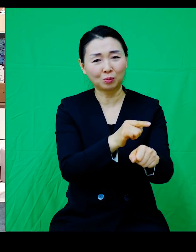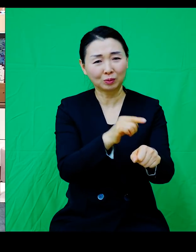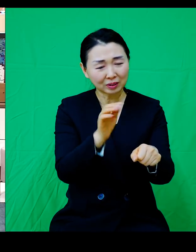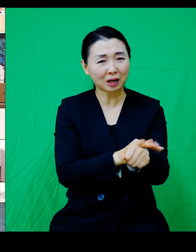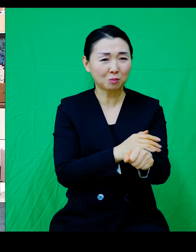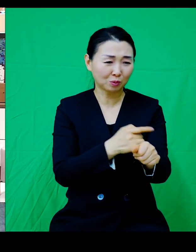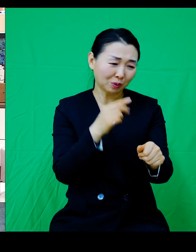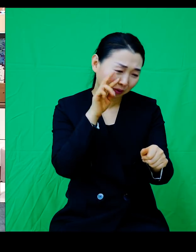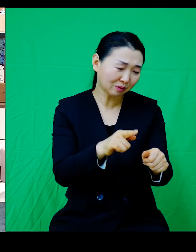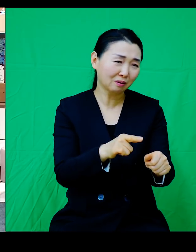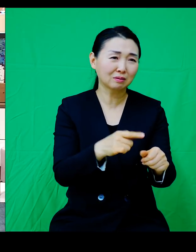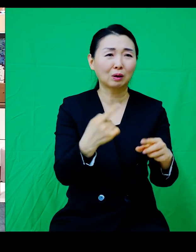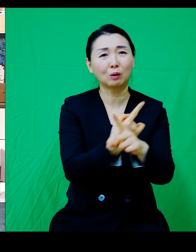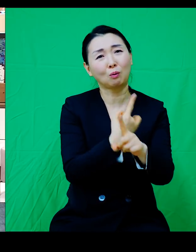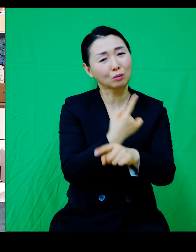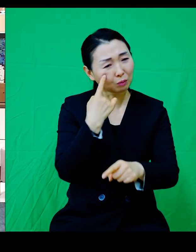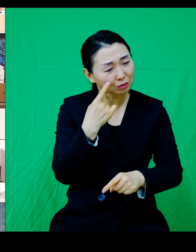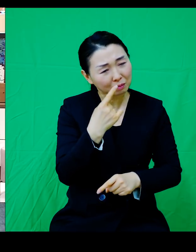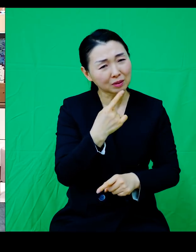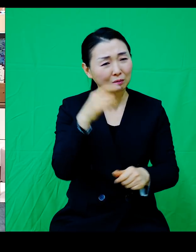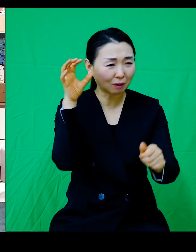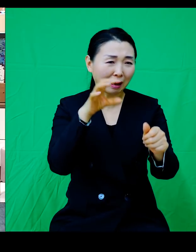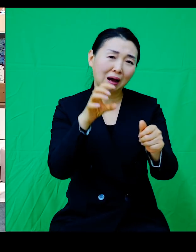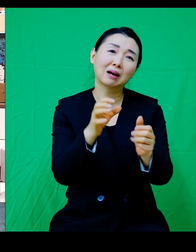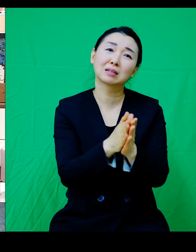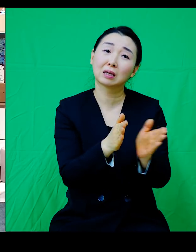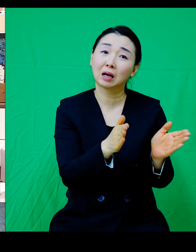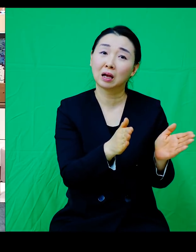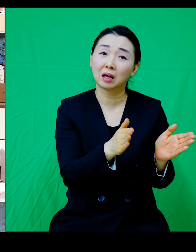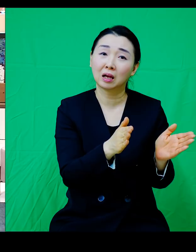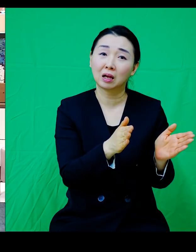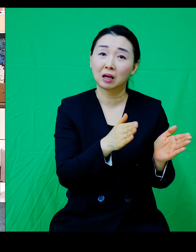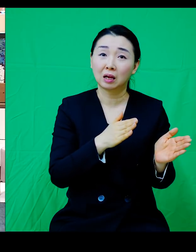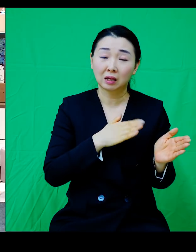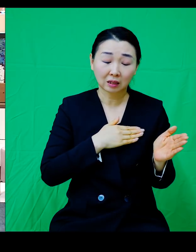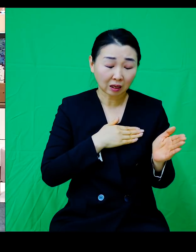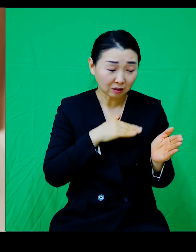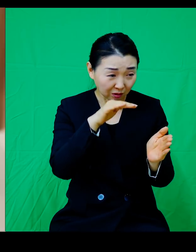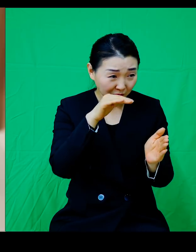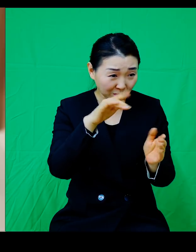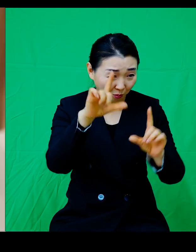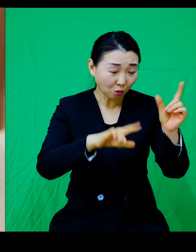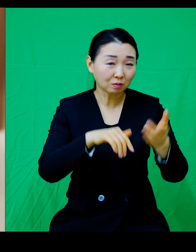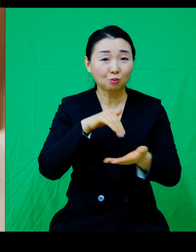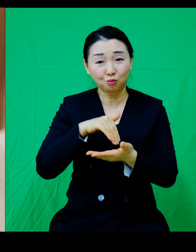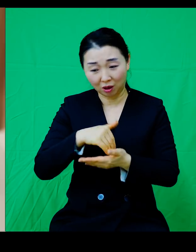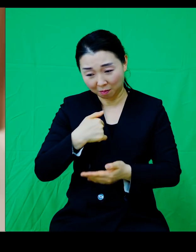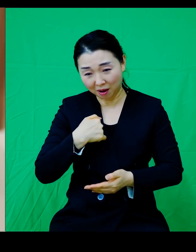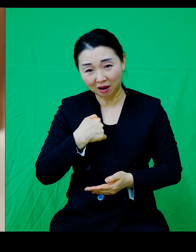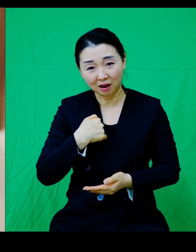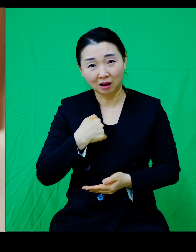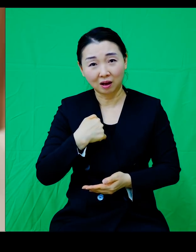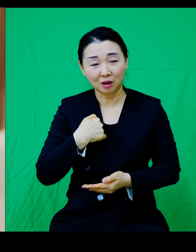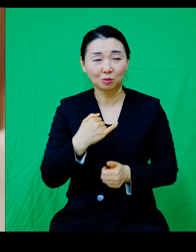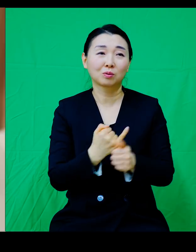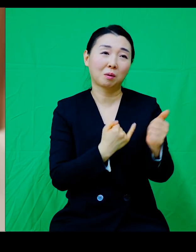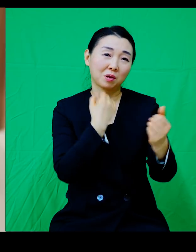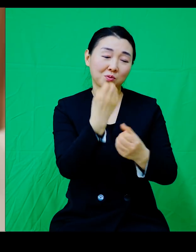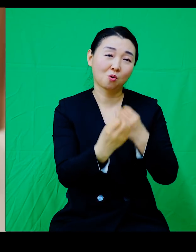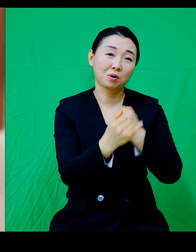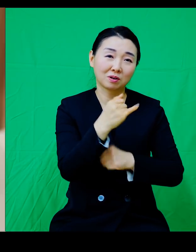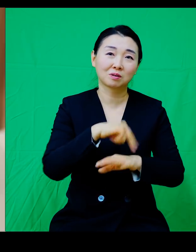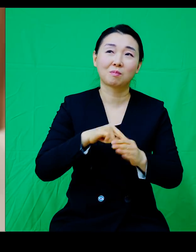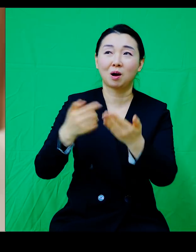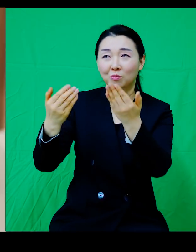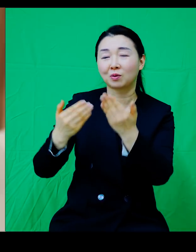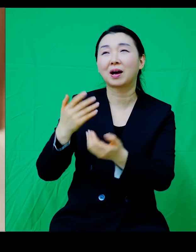네가 고치라고 자꾸 비난을 하게 되었던 거죠. 그래서 제가 그걸 깨닫고 나서 남편에게 고백하고